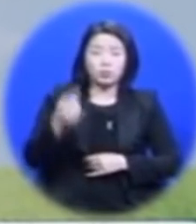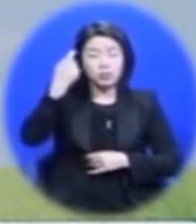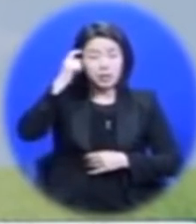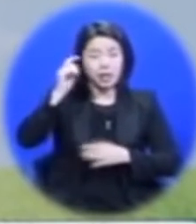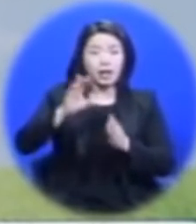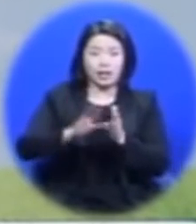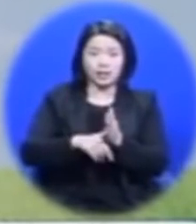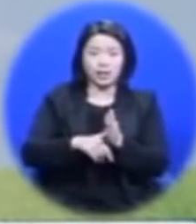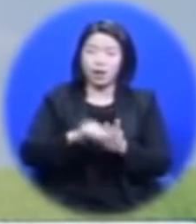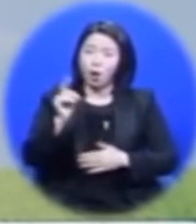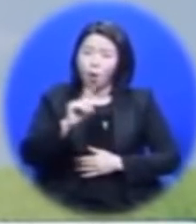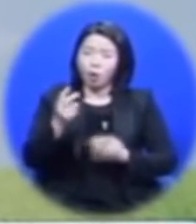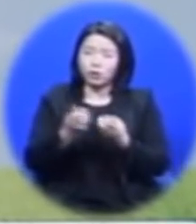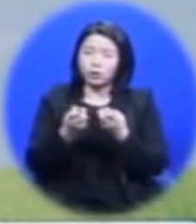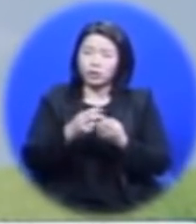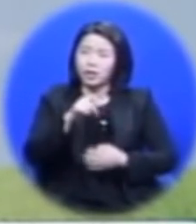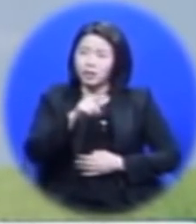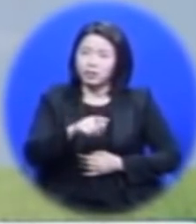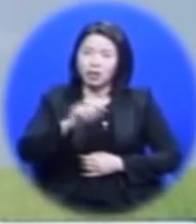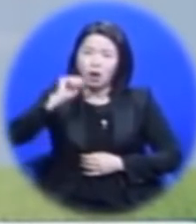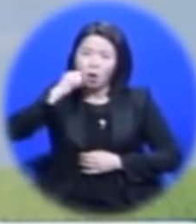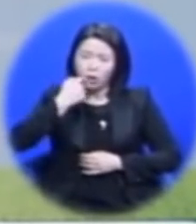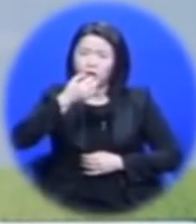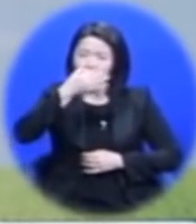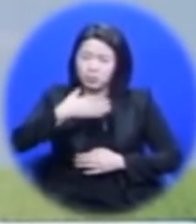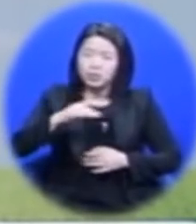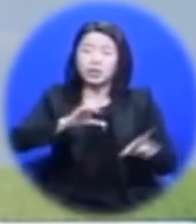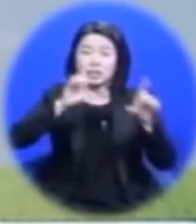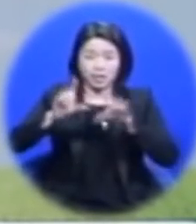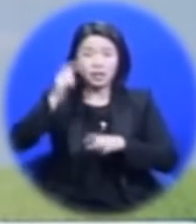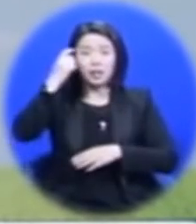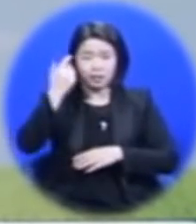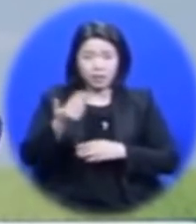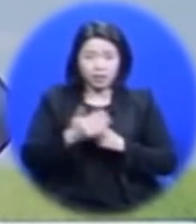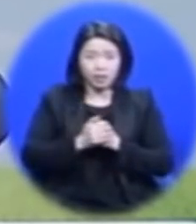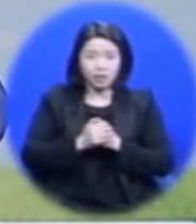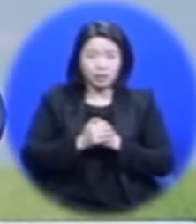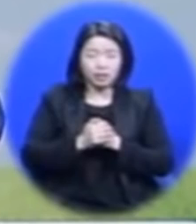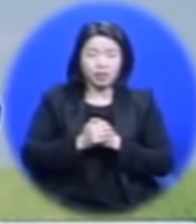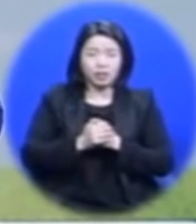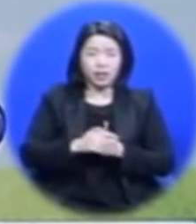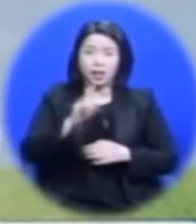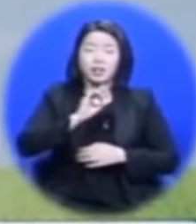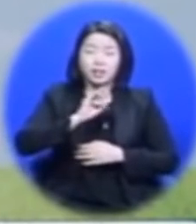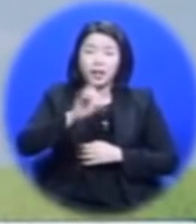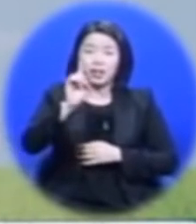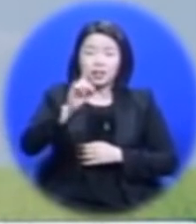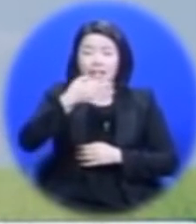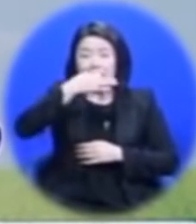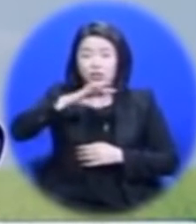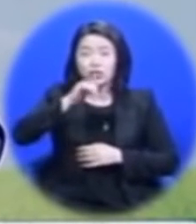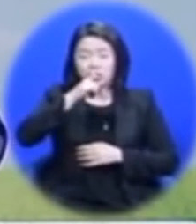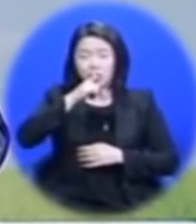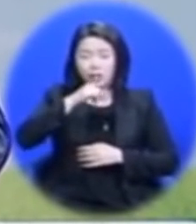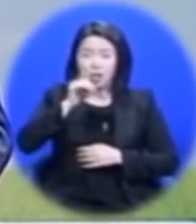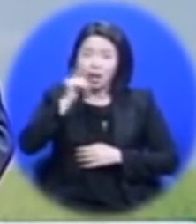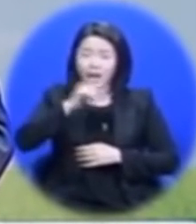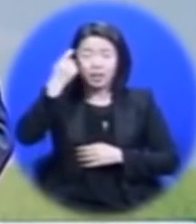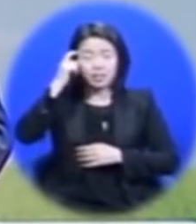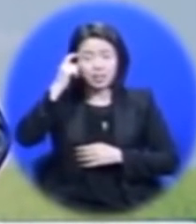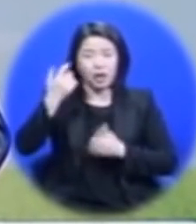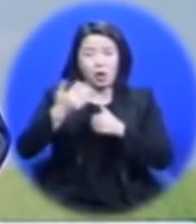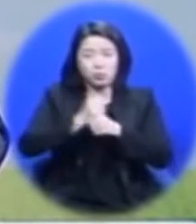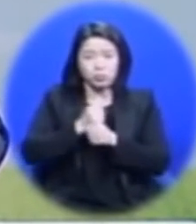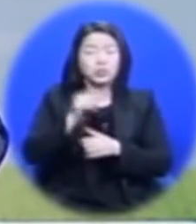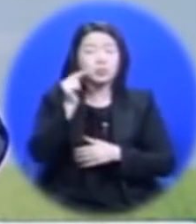생각하시기에 어떻게 그렇게 어렵게 힘들게 사나? 단 하나 유익이 있어요. 악한 생각을